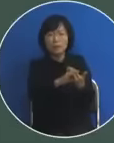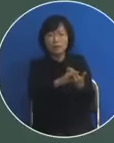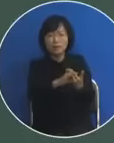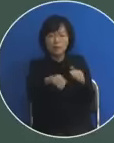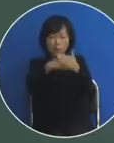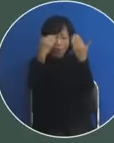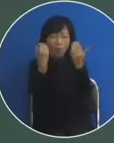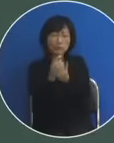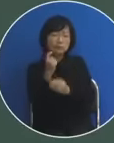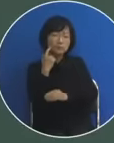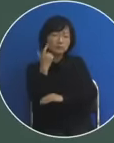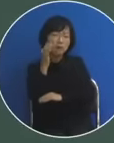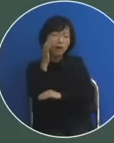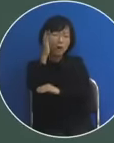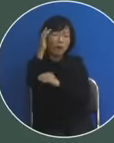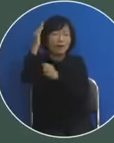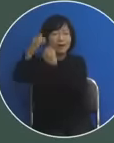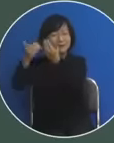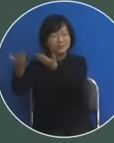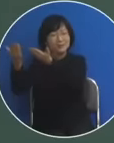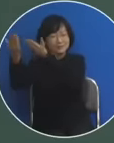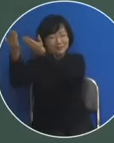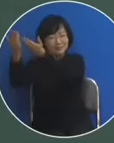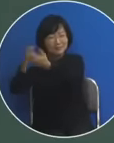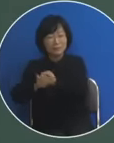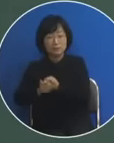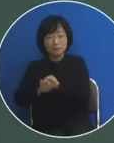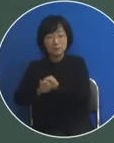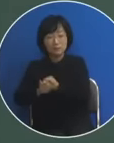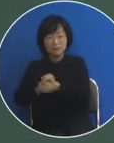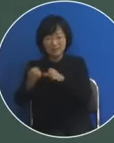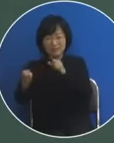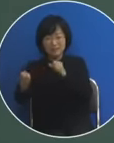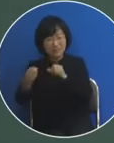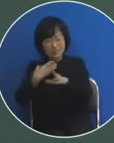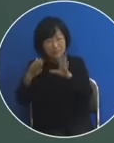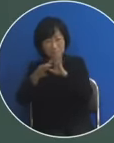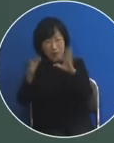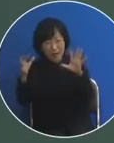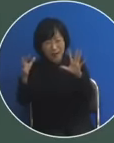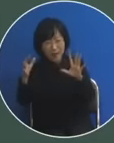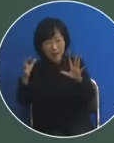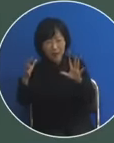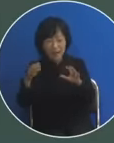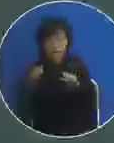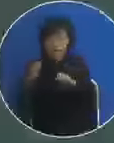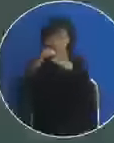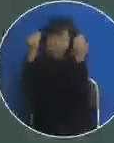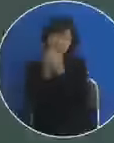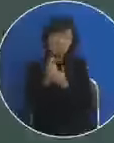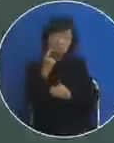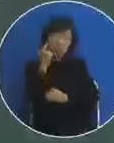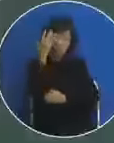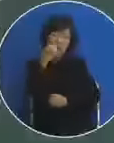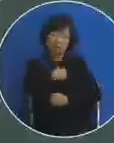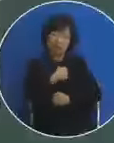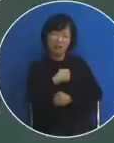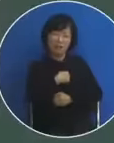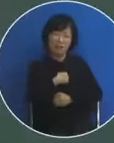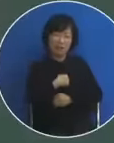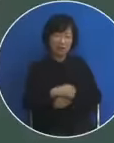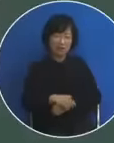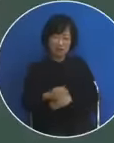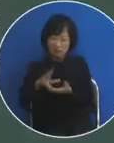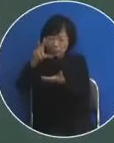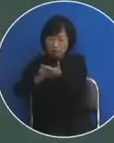God and to others. 응답 못 받는 사람 모든 영광은 나에게. Those who don't receive answers, they say, I'll take all the glory. 모든 문제는 너에게. And all the